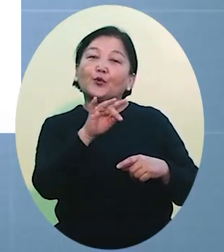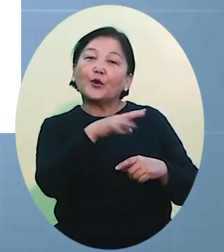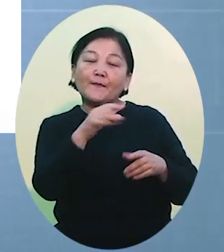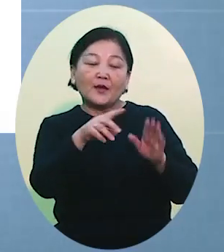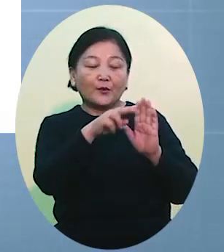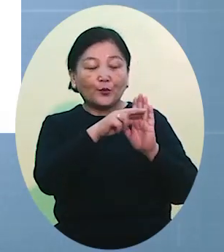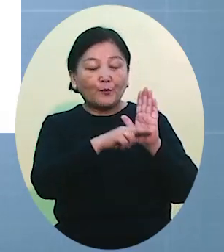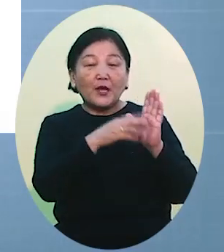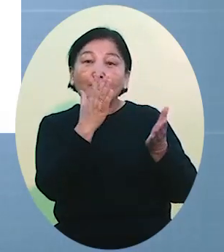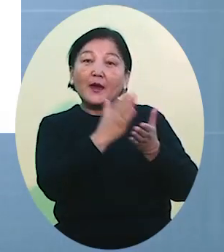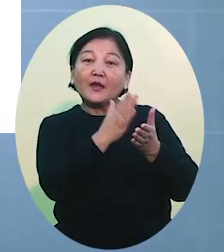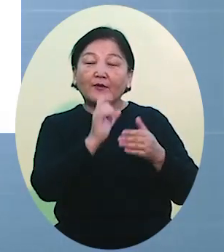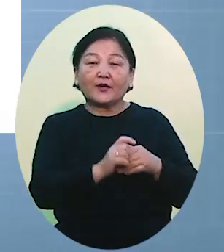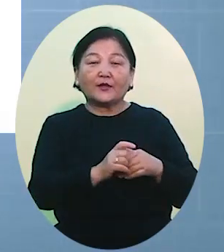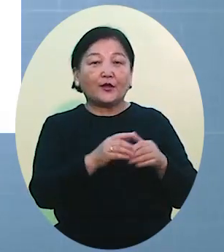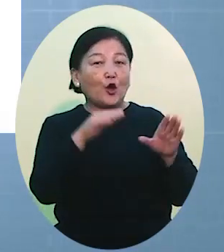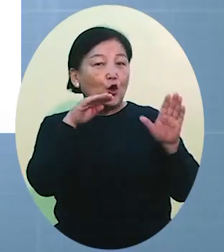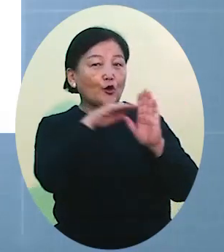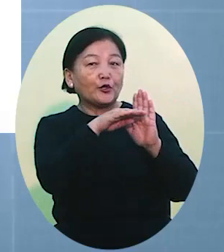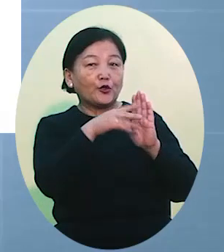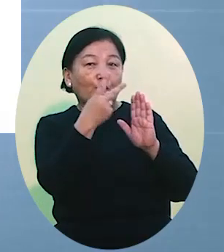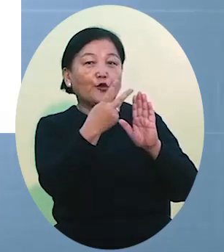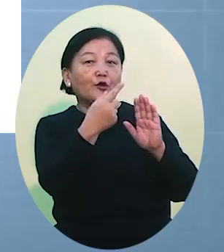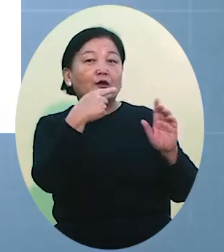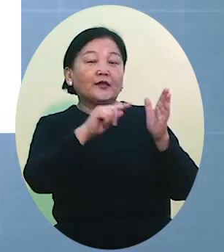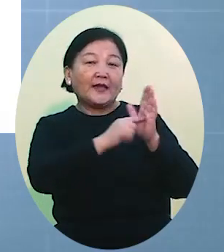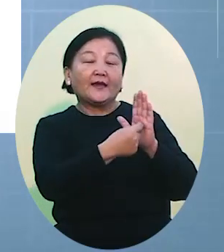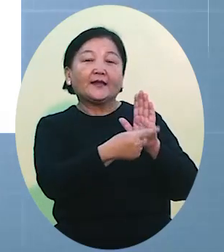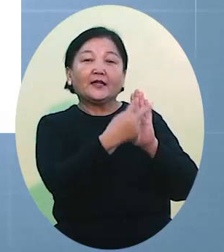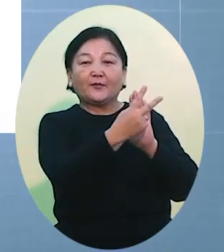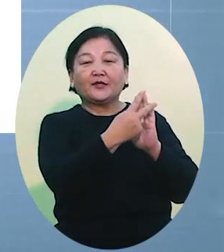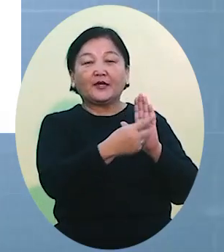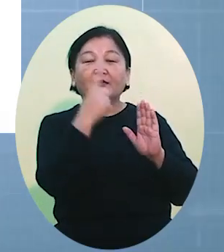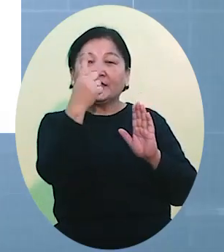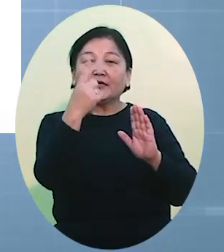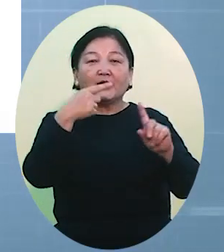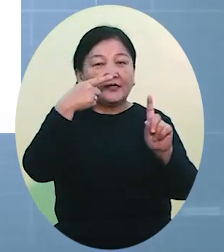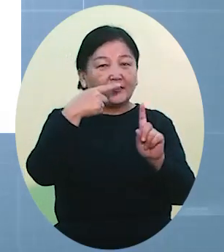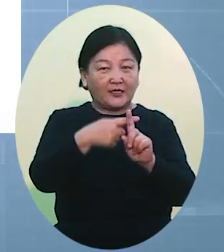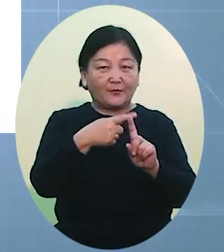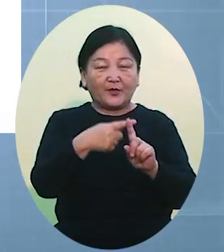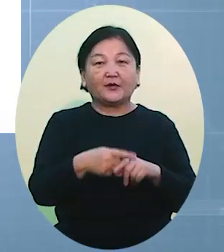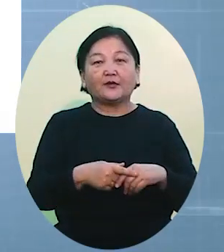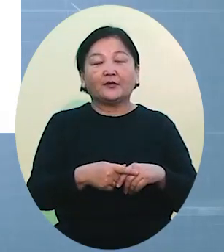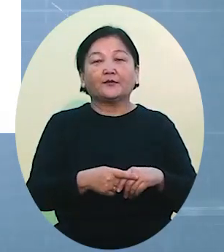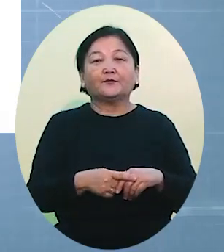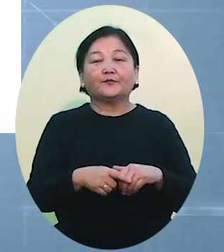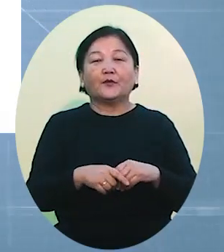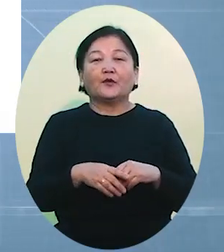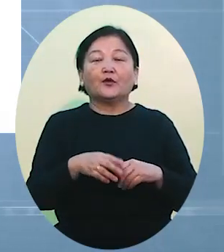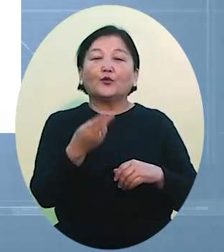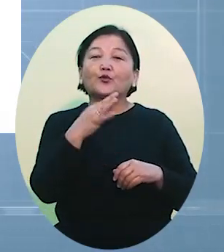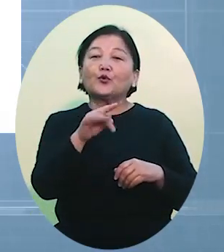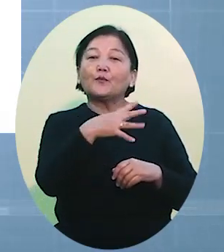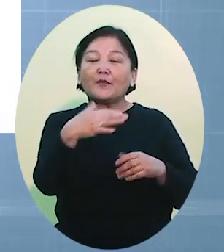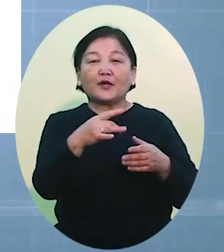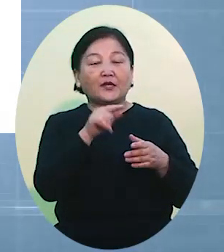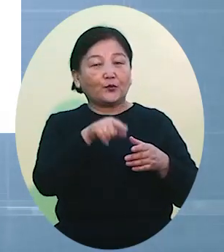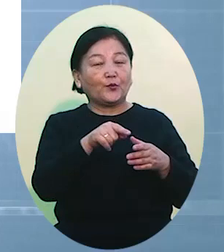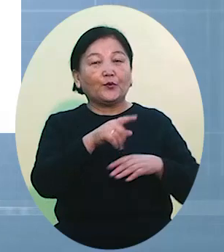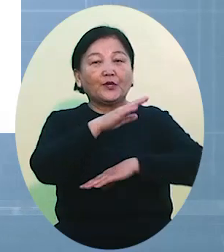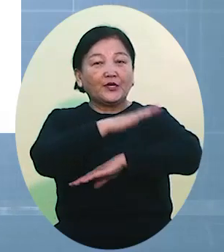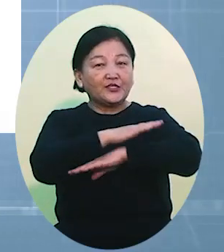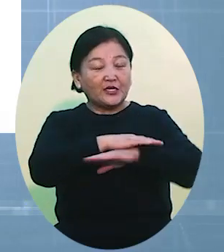2 дахин x-гээд 1-ийг нэмэх энэ функцийн дүрмээр явагдаж байгаа юм байна. За дараагийн энэ шугам функц нь k коэффициент нь